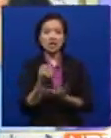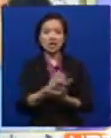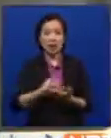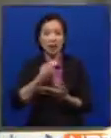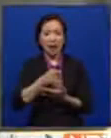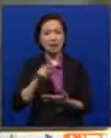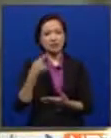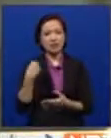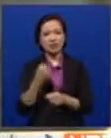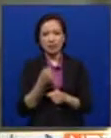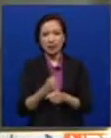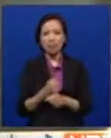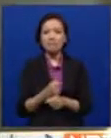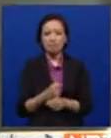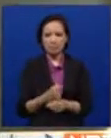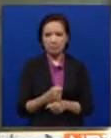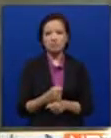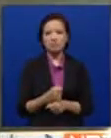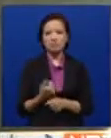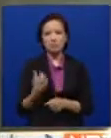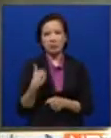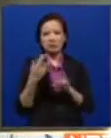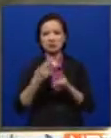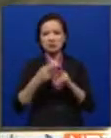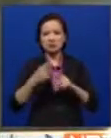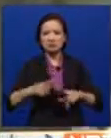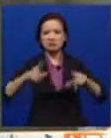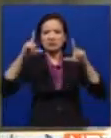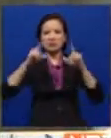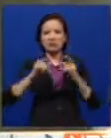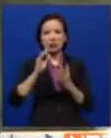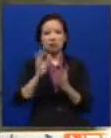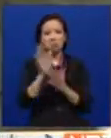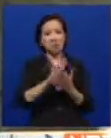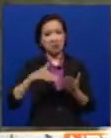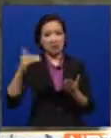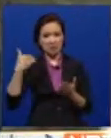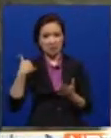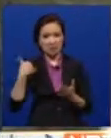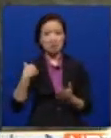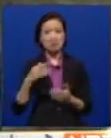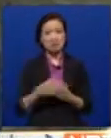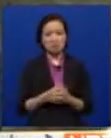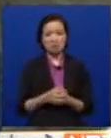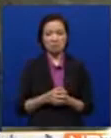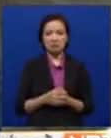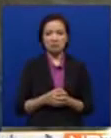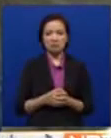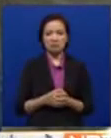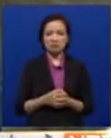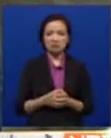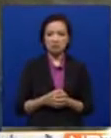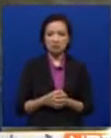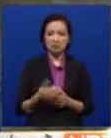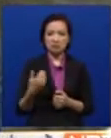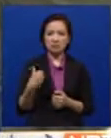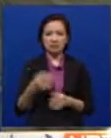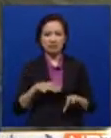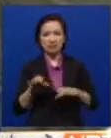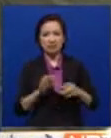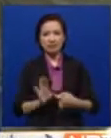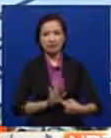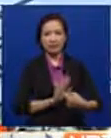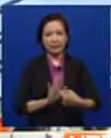จะมีผลงานศิลปะจากศิลปินผู้ที่มีชื่อเสียงของประเทศศิลปินอิสระและงานศิลปะพื้นบ้านมาจัดแสด